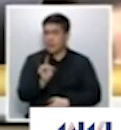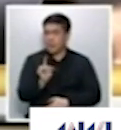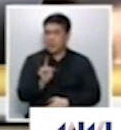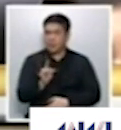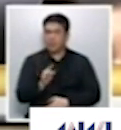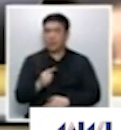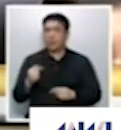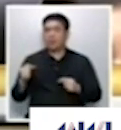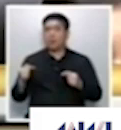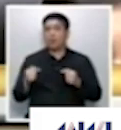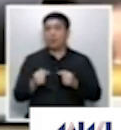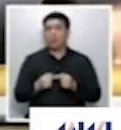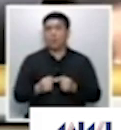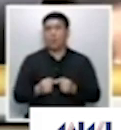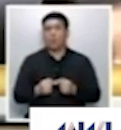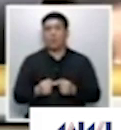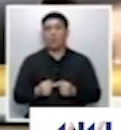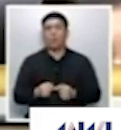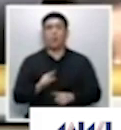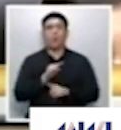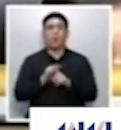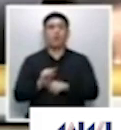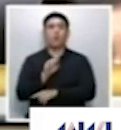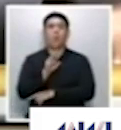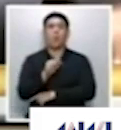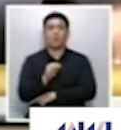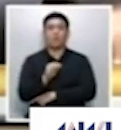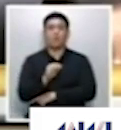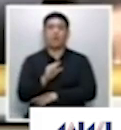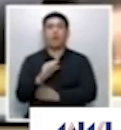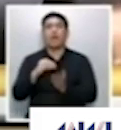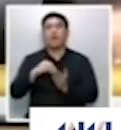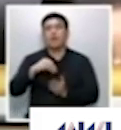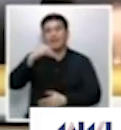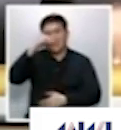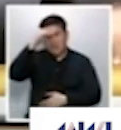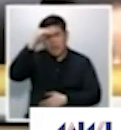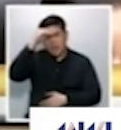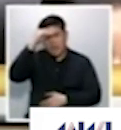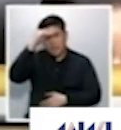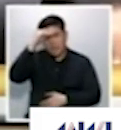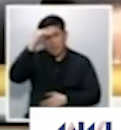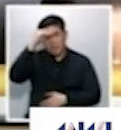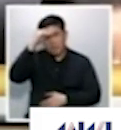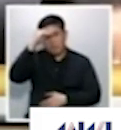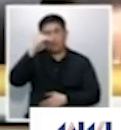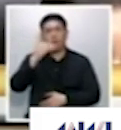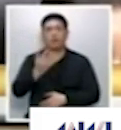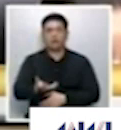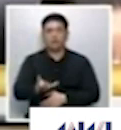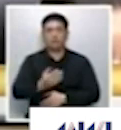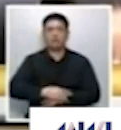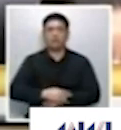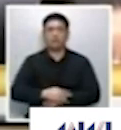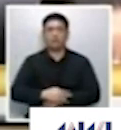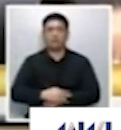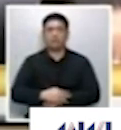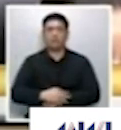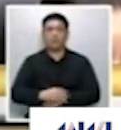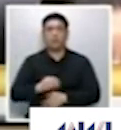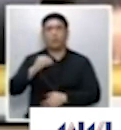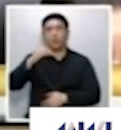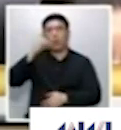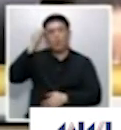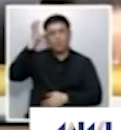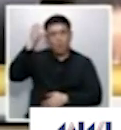ขาบอกว่า 60% เป็นนักเรียนนักศึกษาครับเป็นผู้ที่มีความรู้ต่